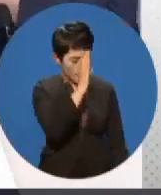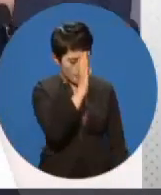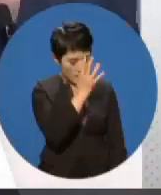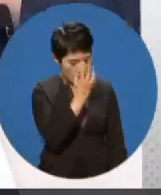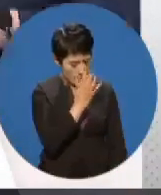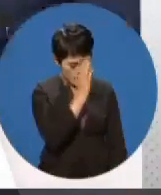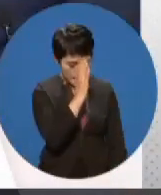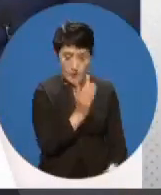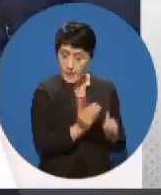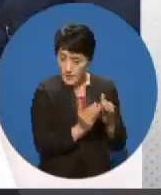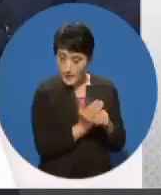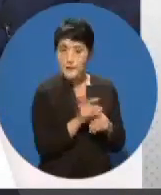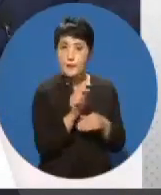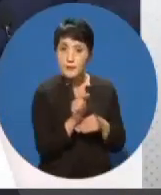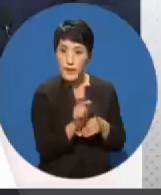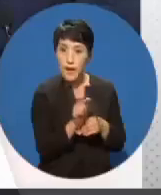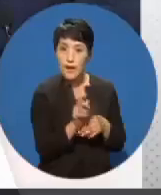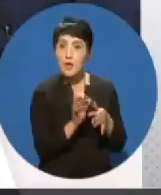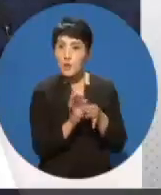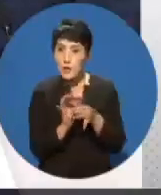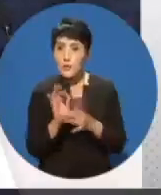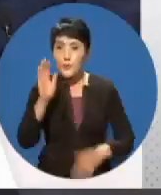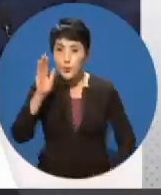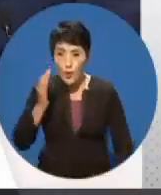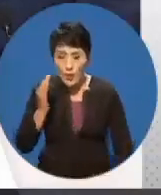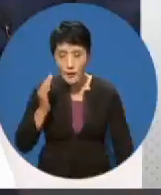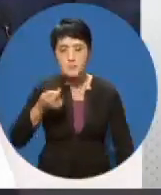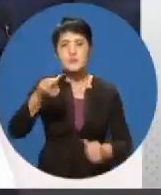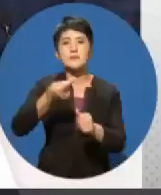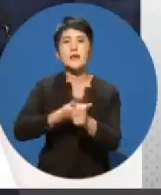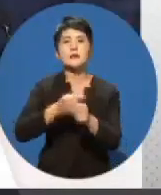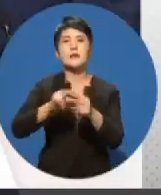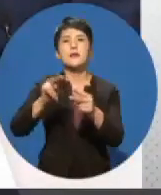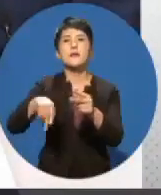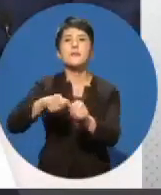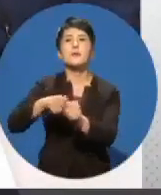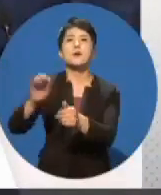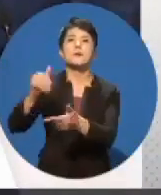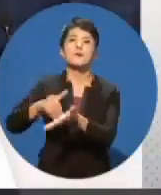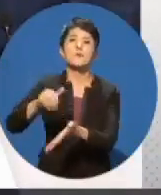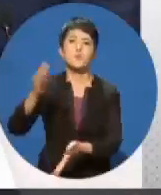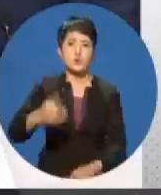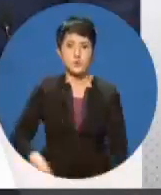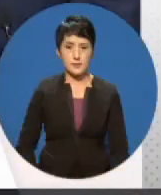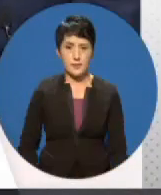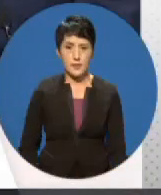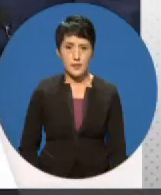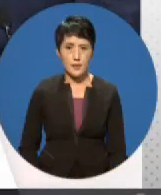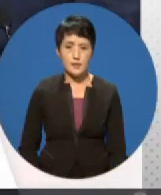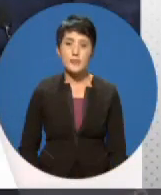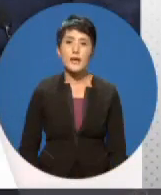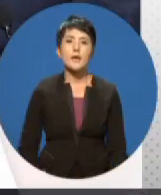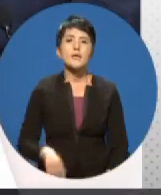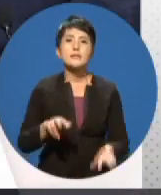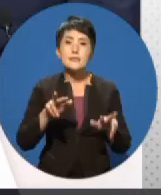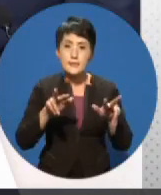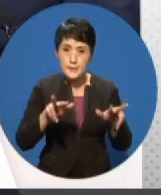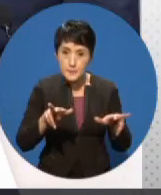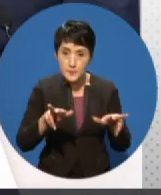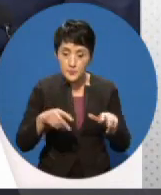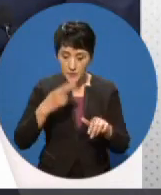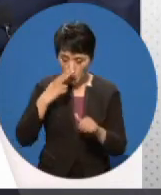거고 그게 없으면 인과관계가 부정되기 때문에 아마 이게 제가 보기에는 상해죄까지 처벌은 힘들지만 네. 그렇지만 아까처럼 공연성이